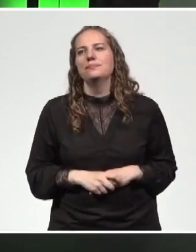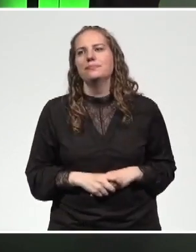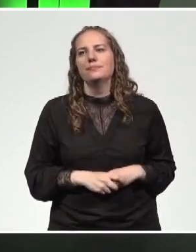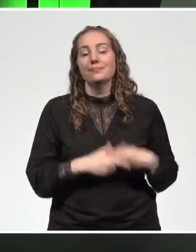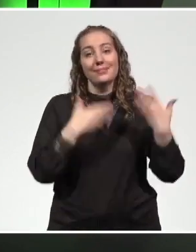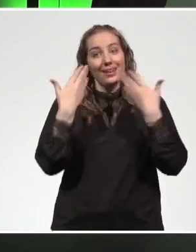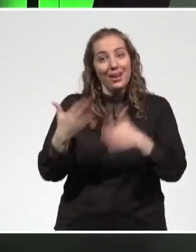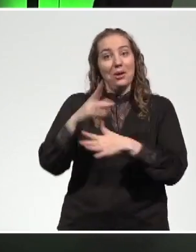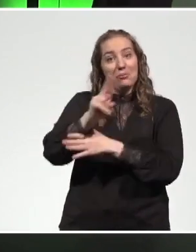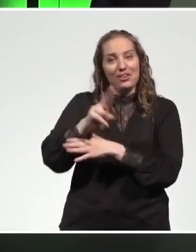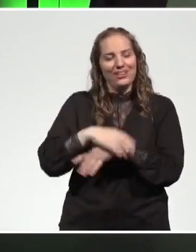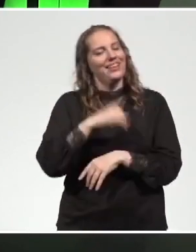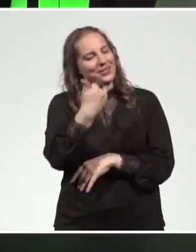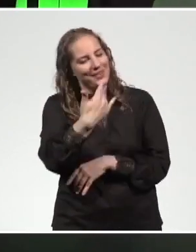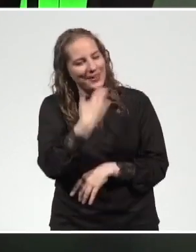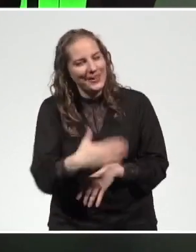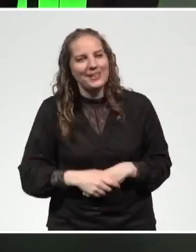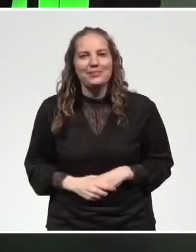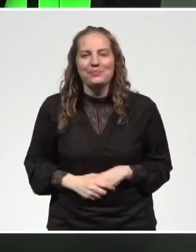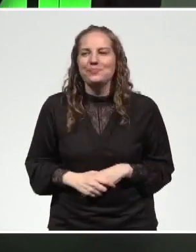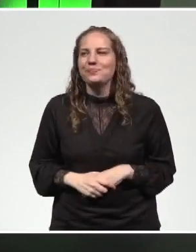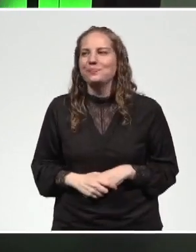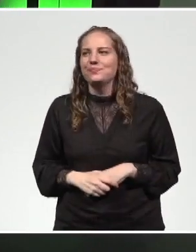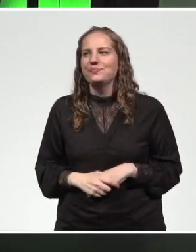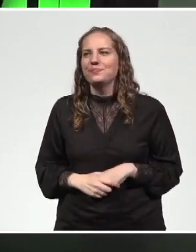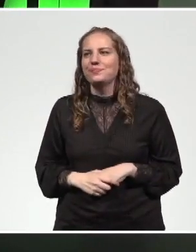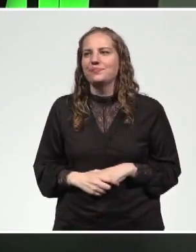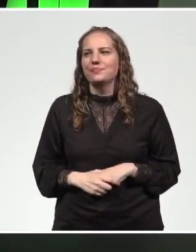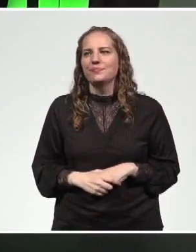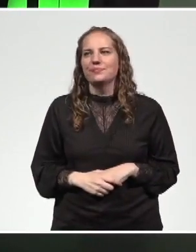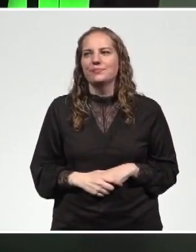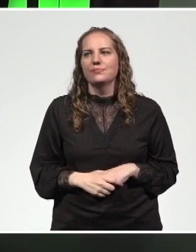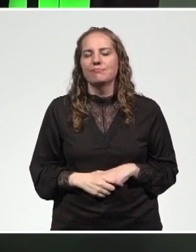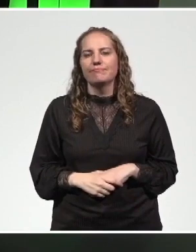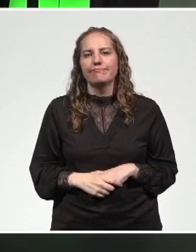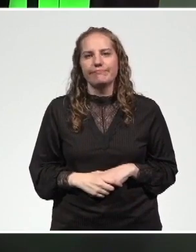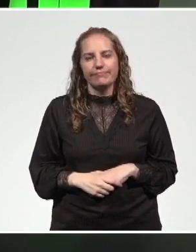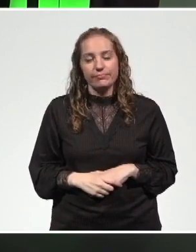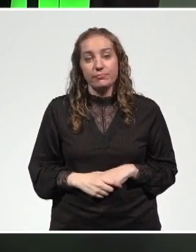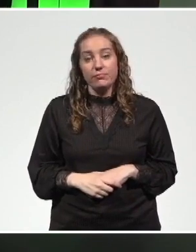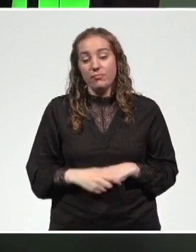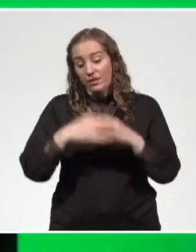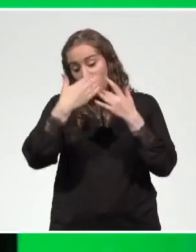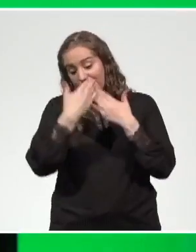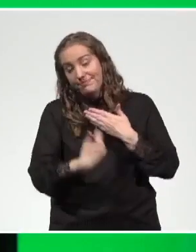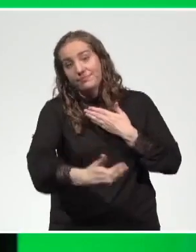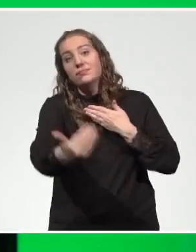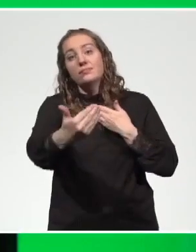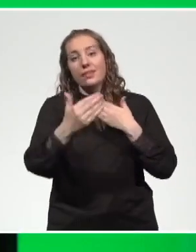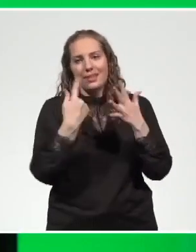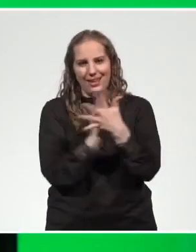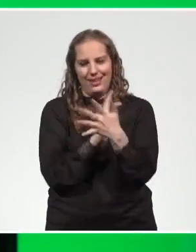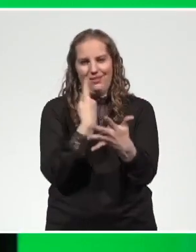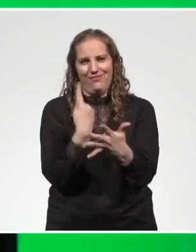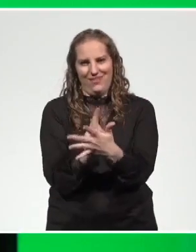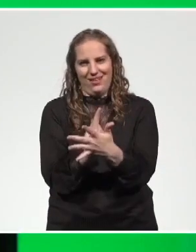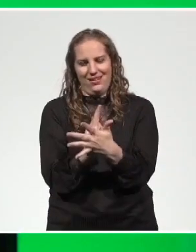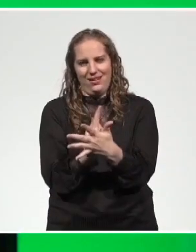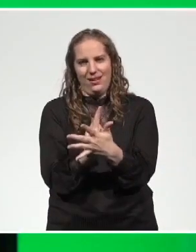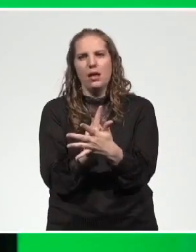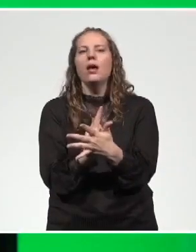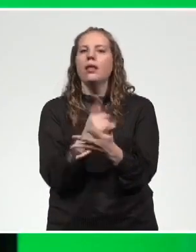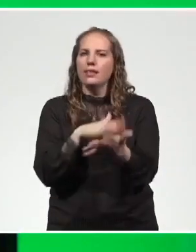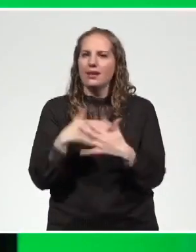til Hólmfríðar. Já, takk fyrir. Takk fyrir. Tækifæri framtíðar byggjast á því að við öll getum ræktað hæfileika